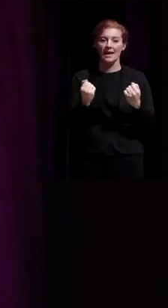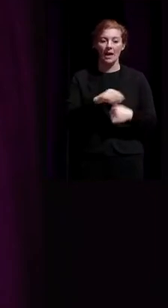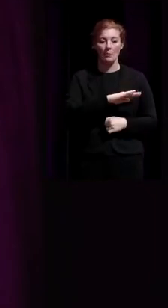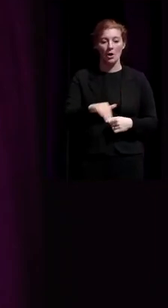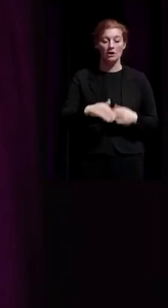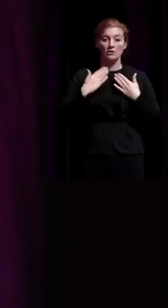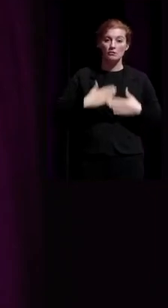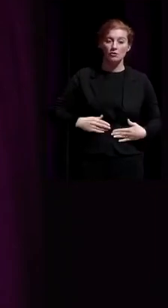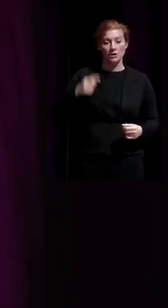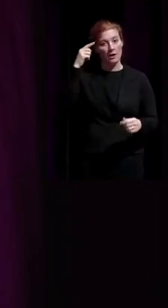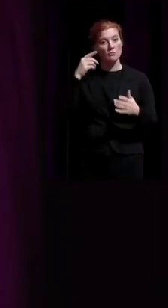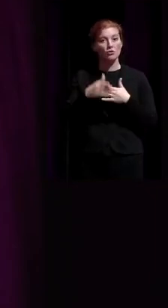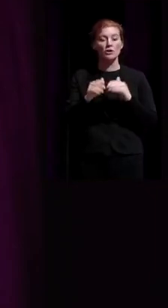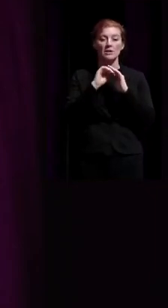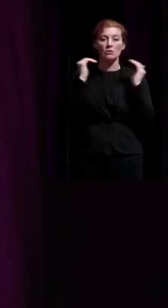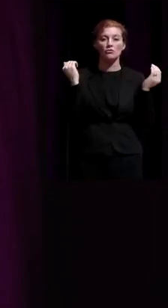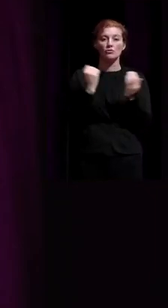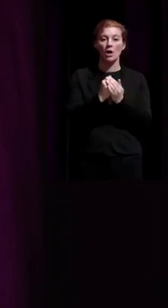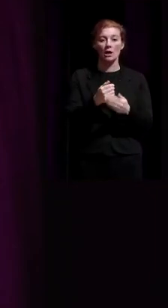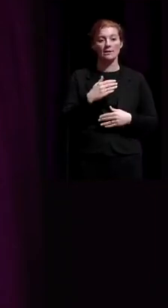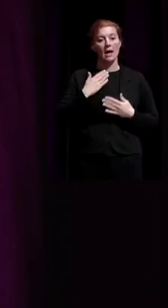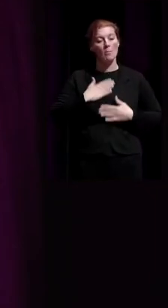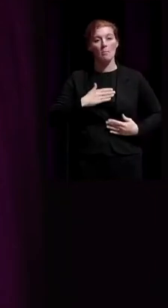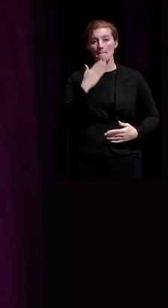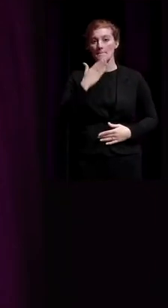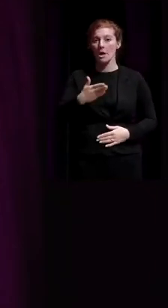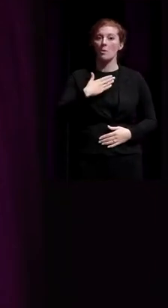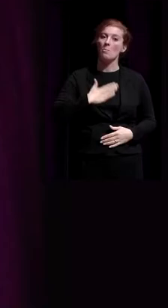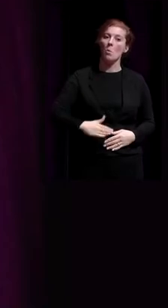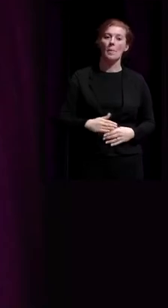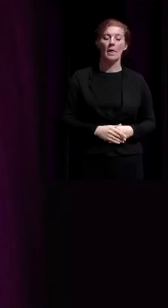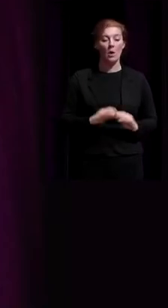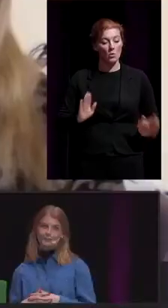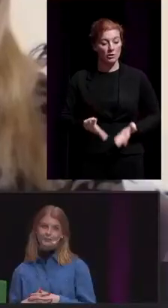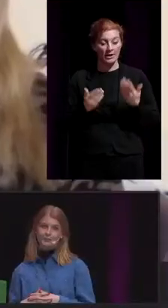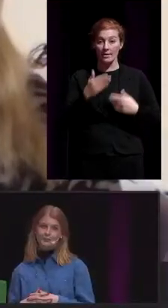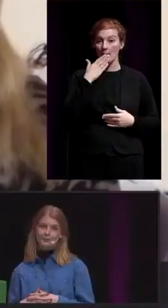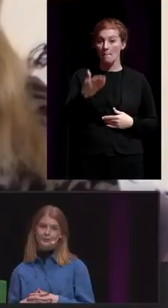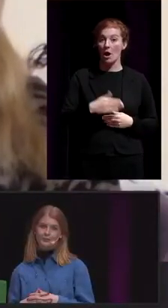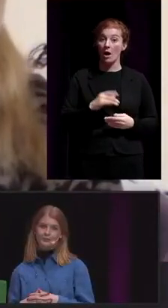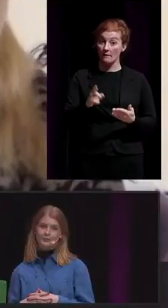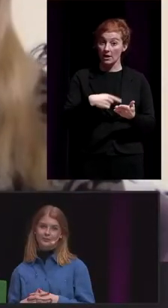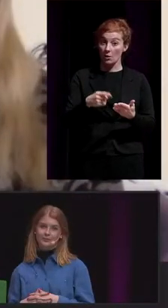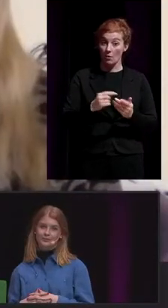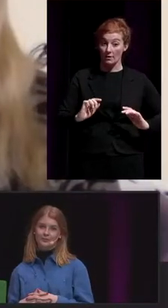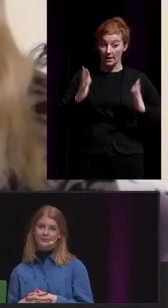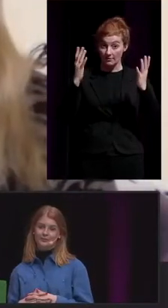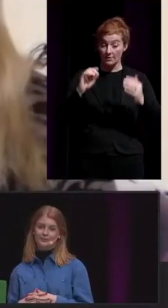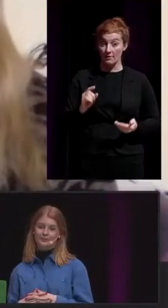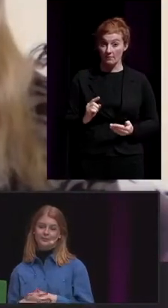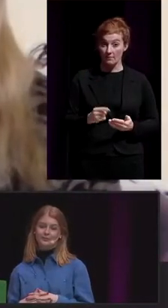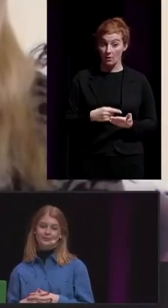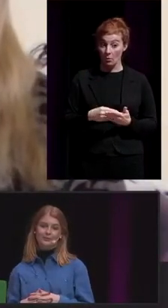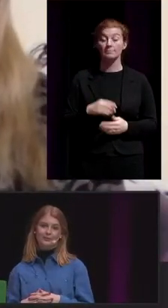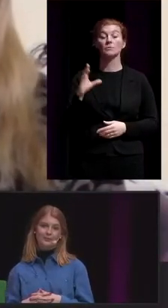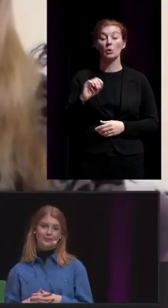sociala välbefinnande och underlätta goda levnadsvillkor? Ja, tack, det kan jag gärna göra. I Karlskoga